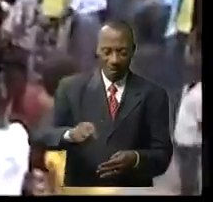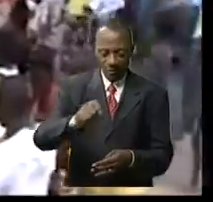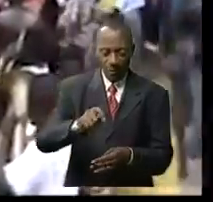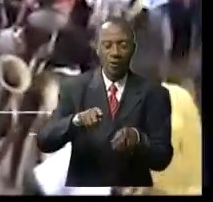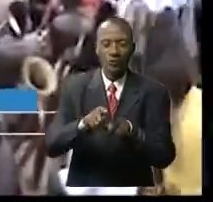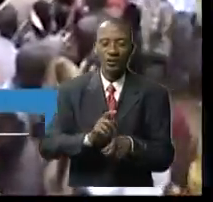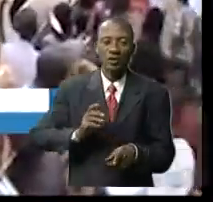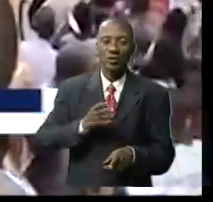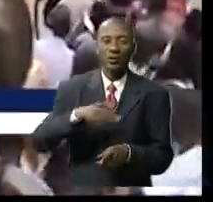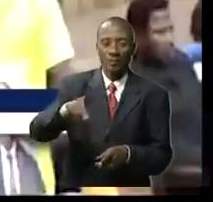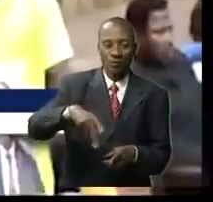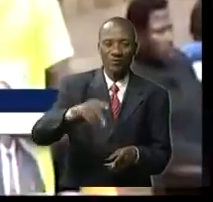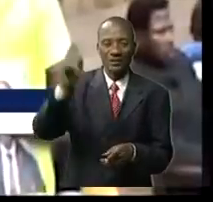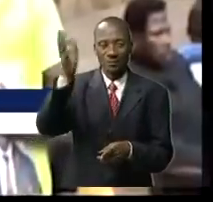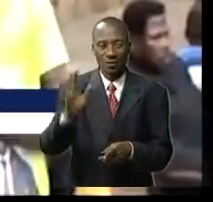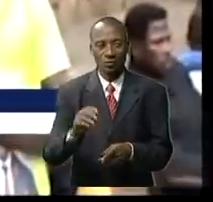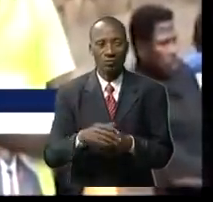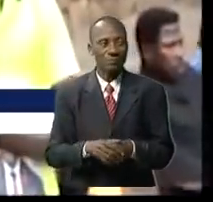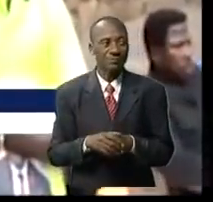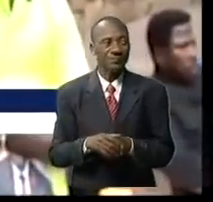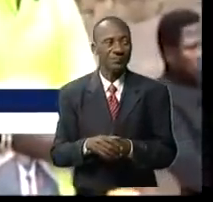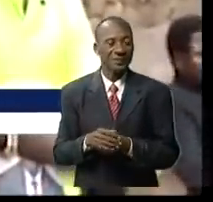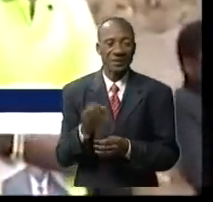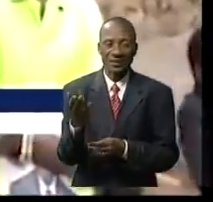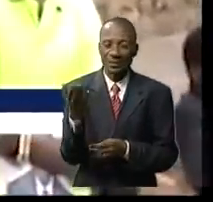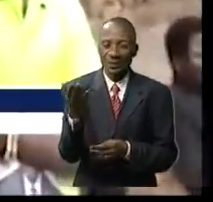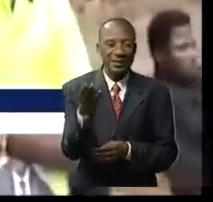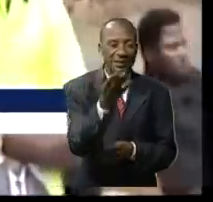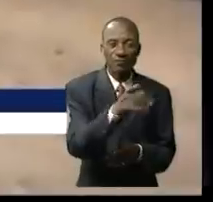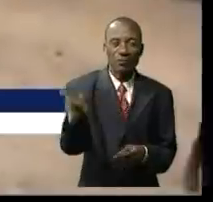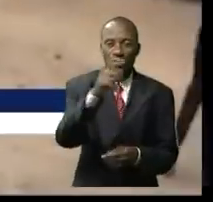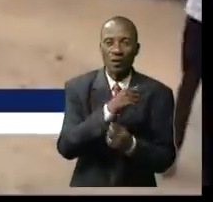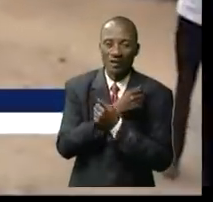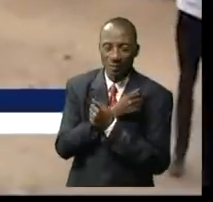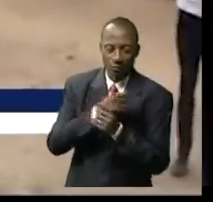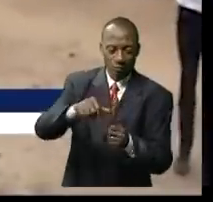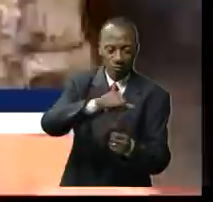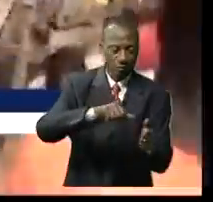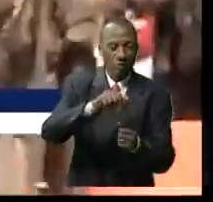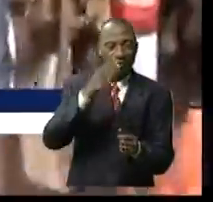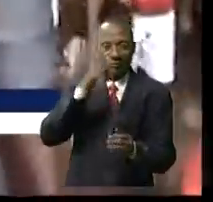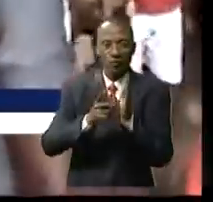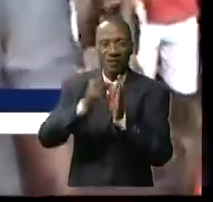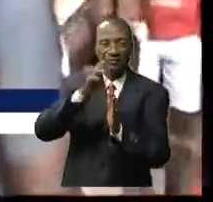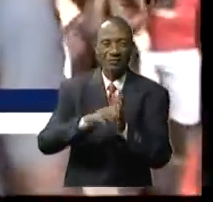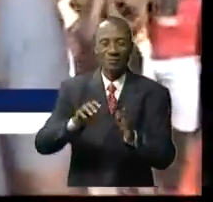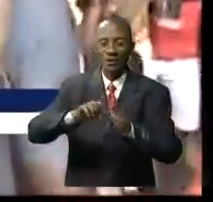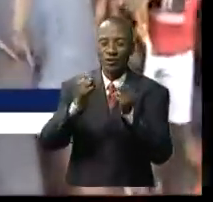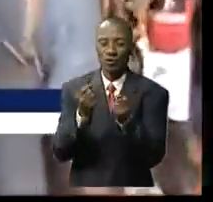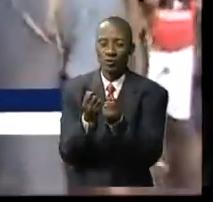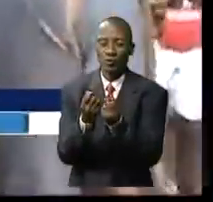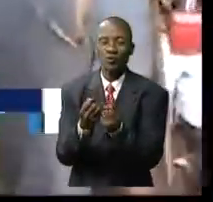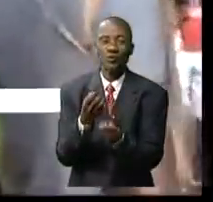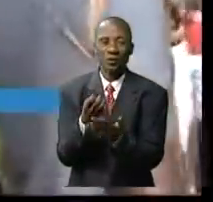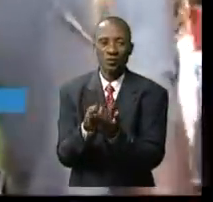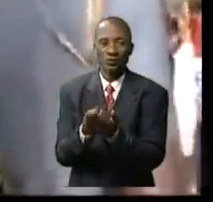Il a invité la population à la cohésion sociale et à l'amour du prochain pour le développement socio-économique de cette partie de la